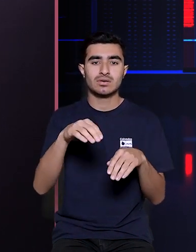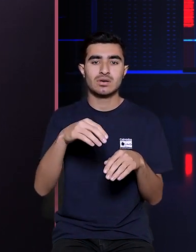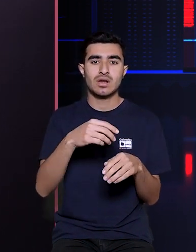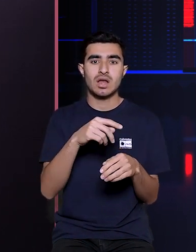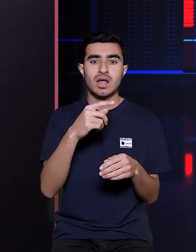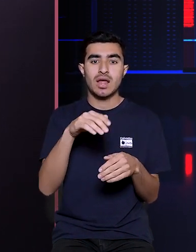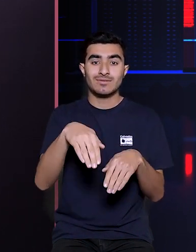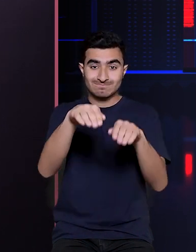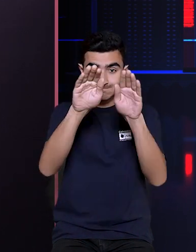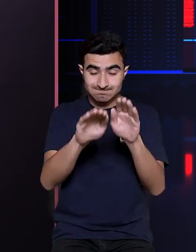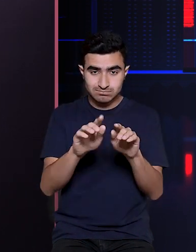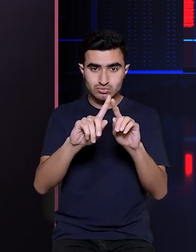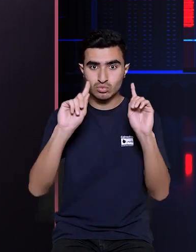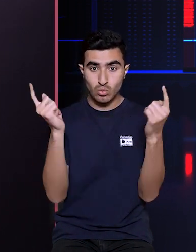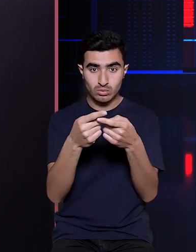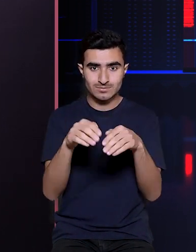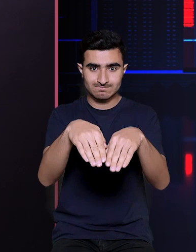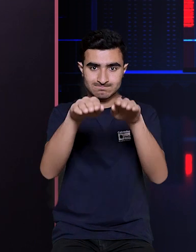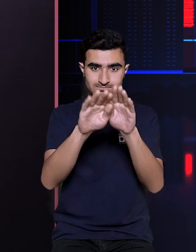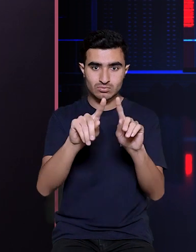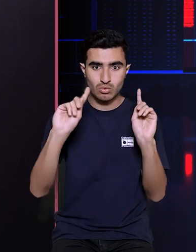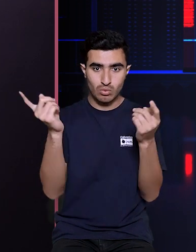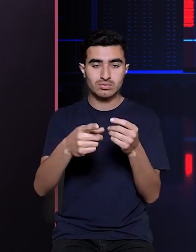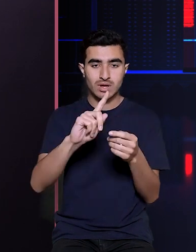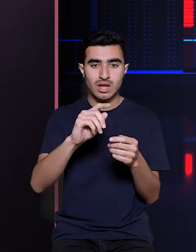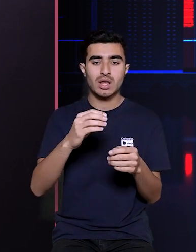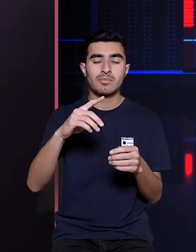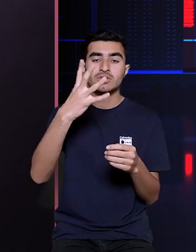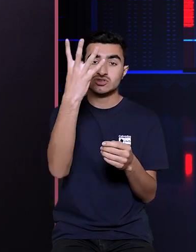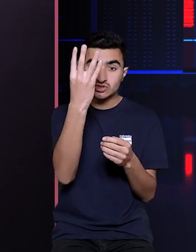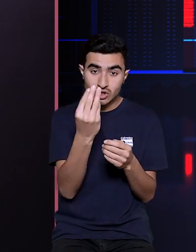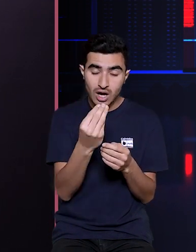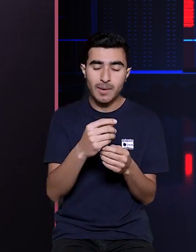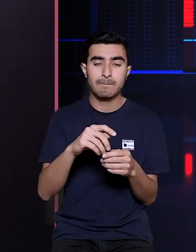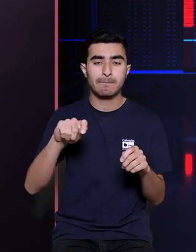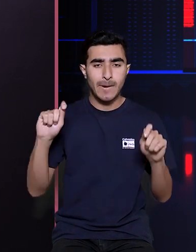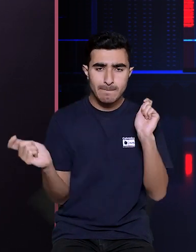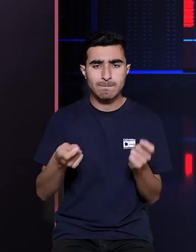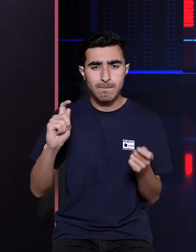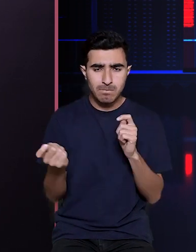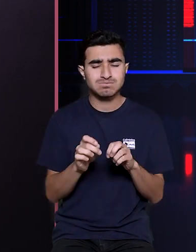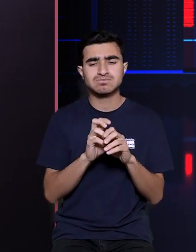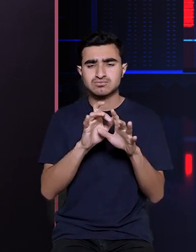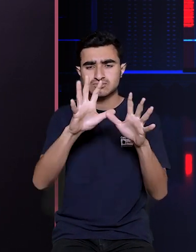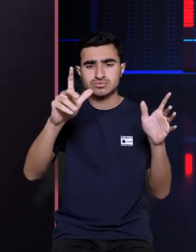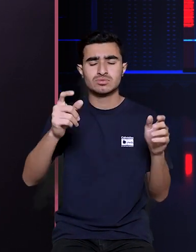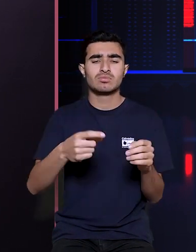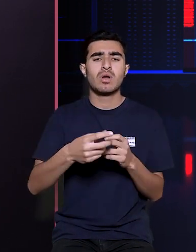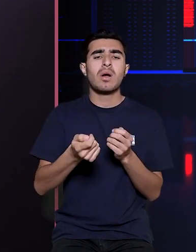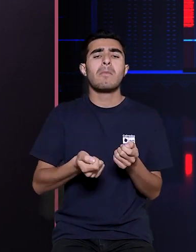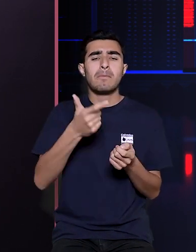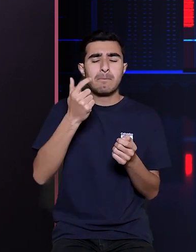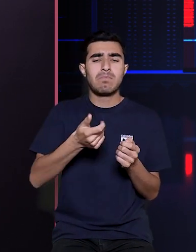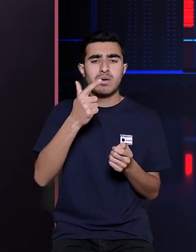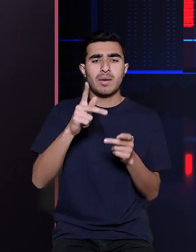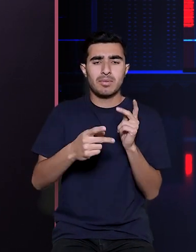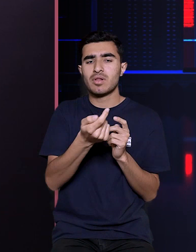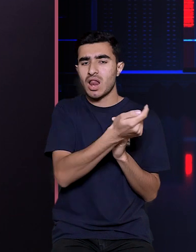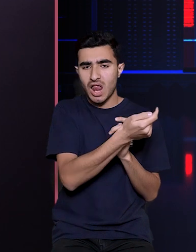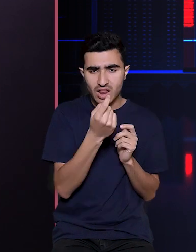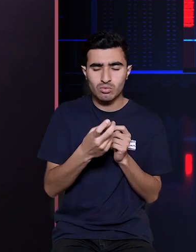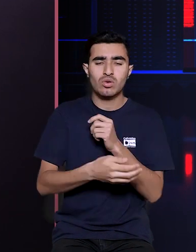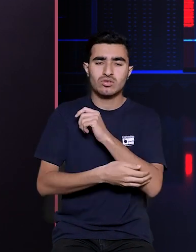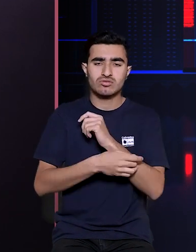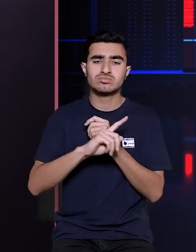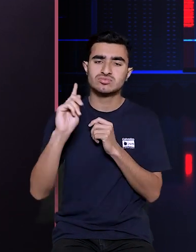ज़बरदस्त ढोल बजेगा और धमाल होगा। बड़े बड़े लोग आएंगे, अमीर भी और गरीब भी। अमीर लोग